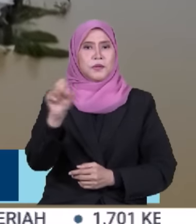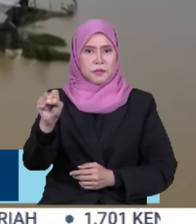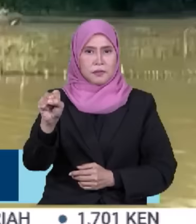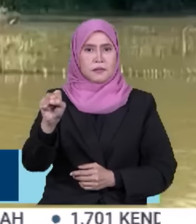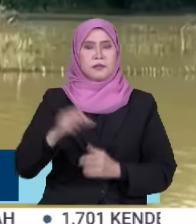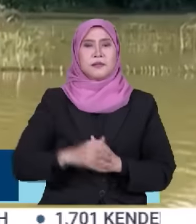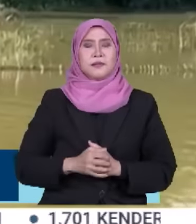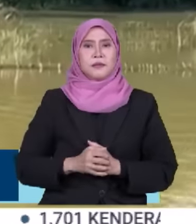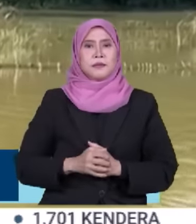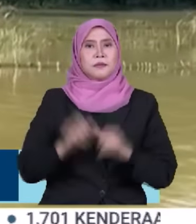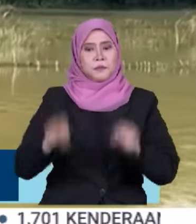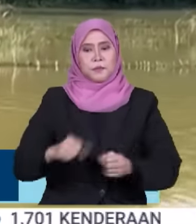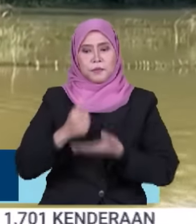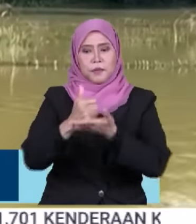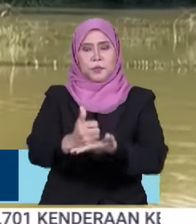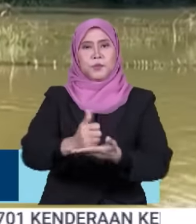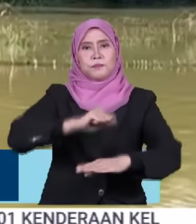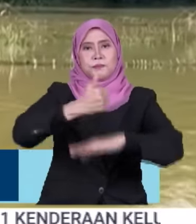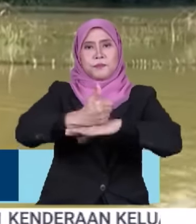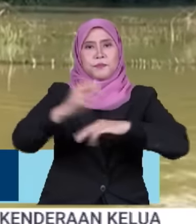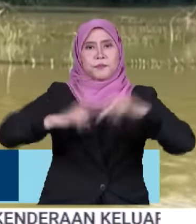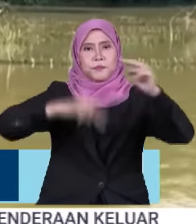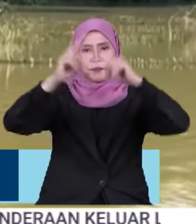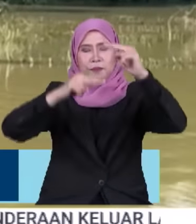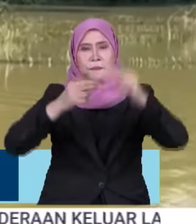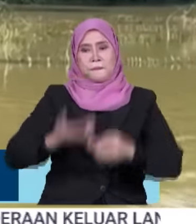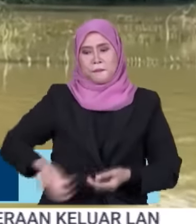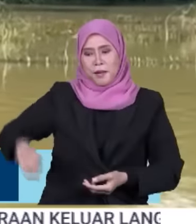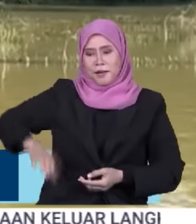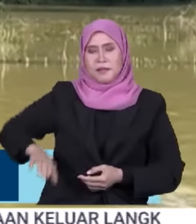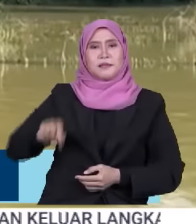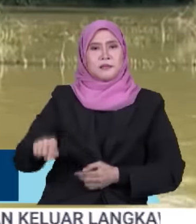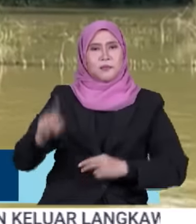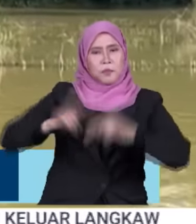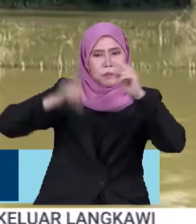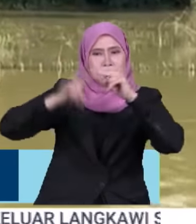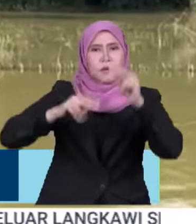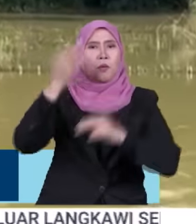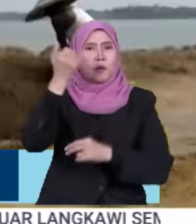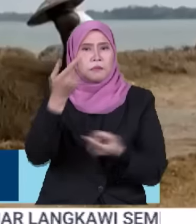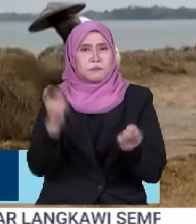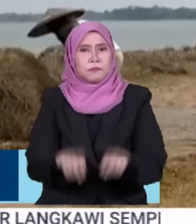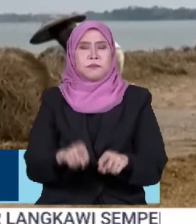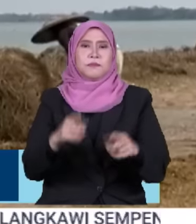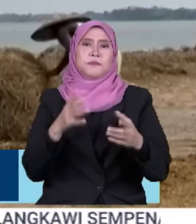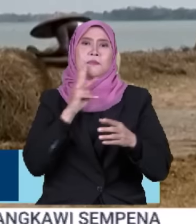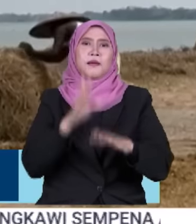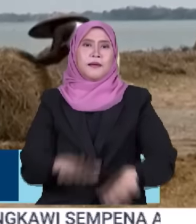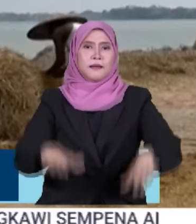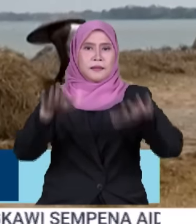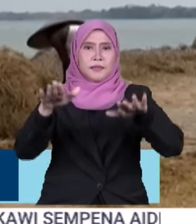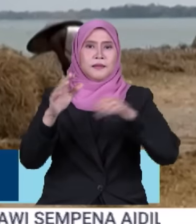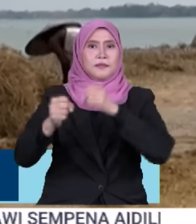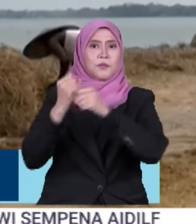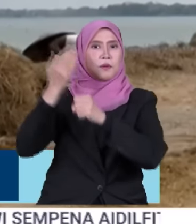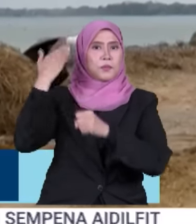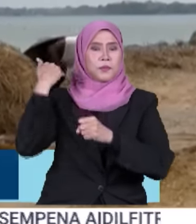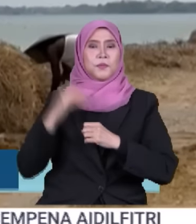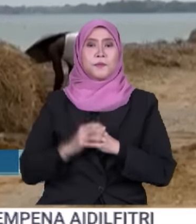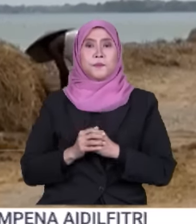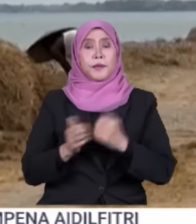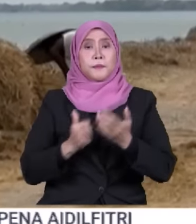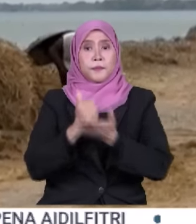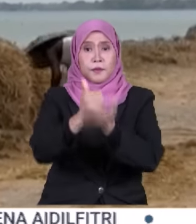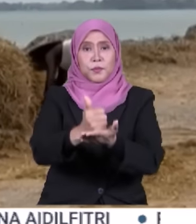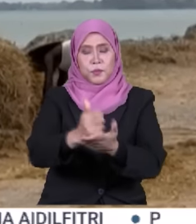$230 juta yang bagi membantu membina semula timur laut Bangladesh yang terjejas akibat banjir besar tahun lepas. Bantuan akan membantu